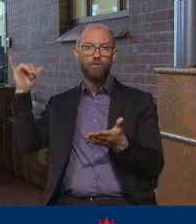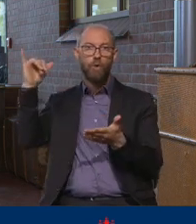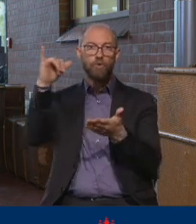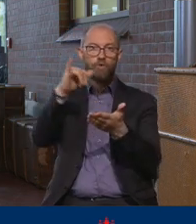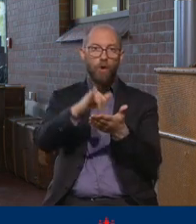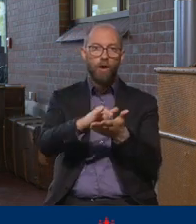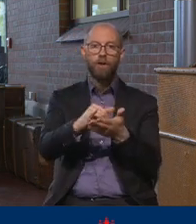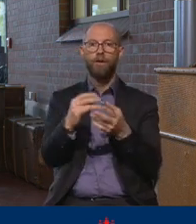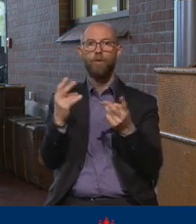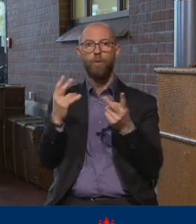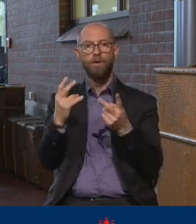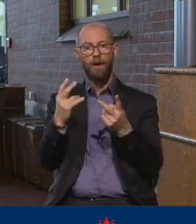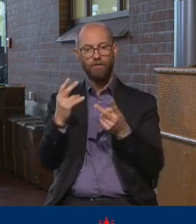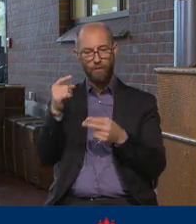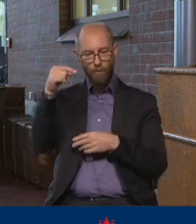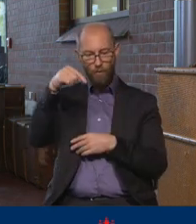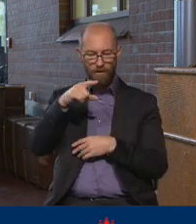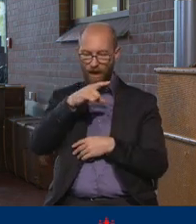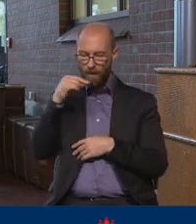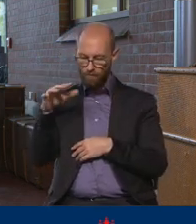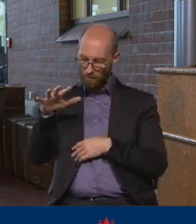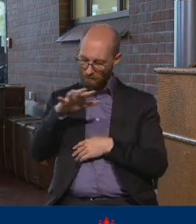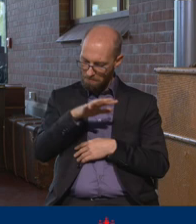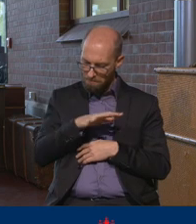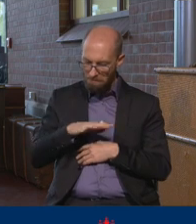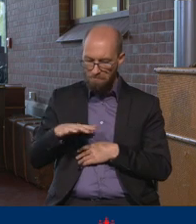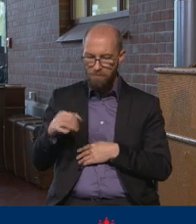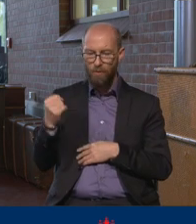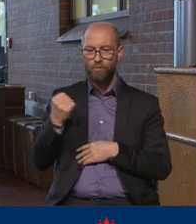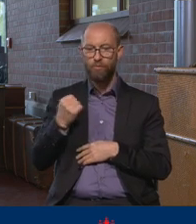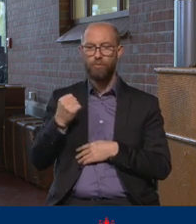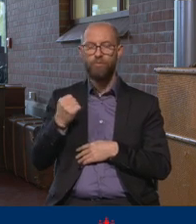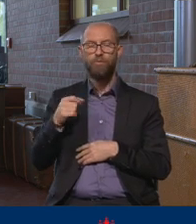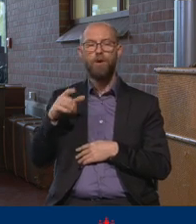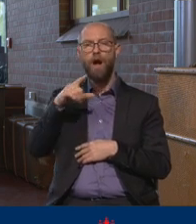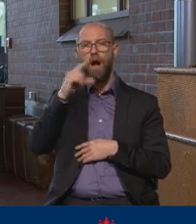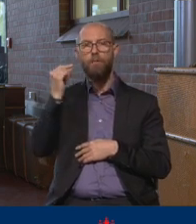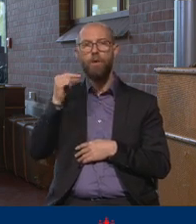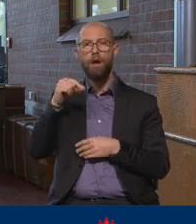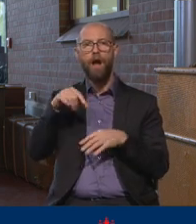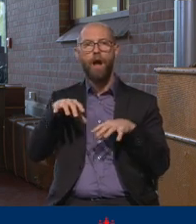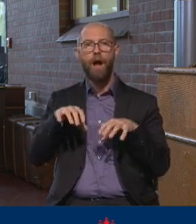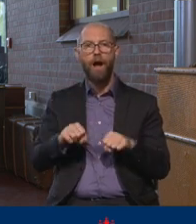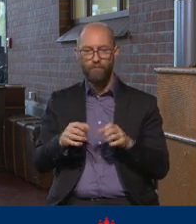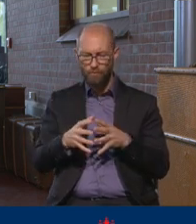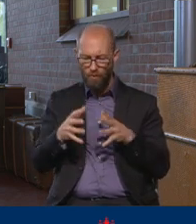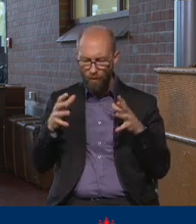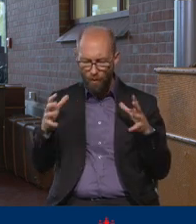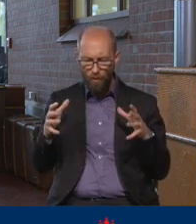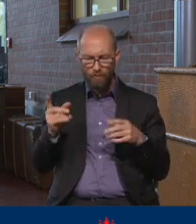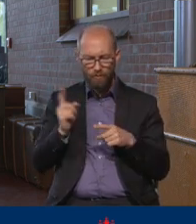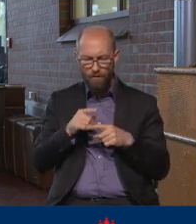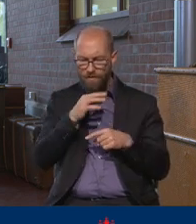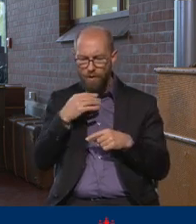und aus der vogelperspektive beeindruckt sind von der größe des hafens von dem vielen grün in unserer stadt